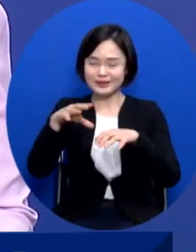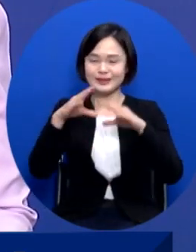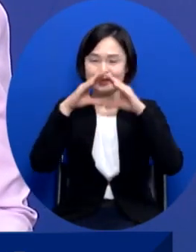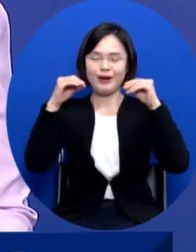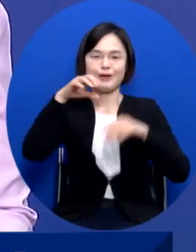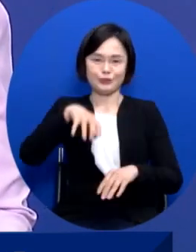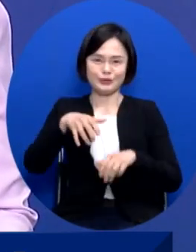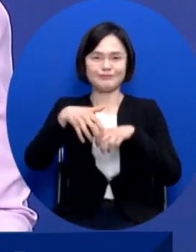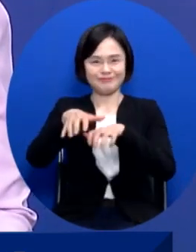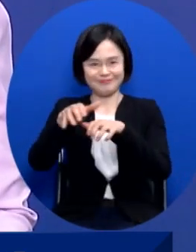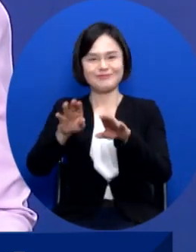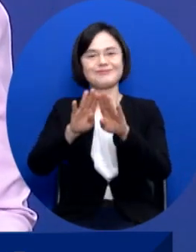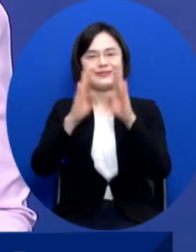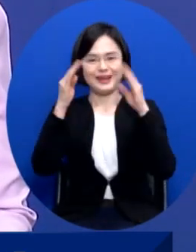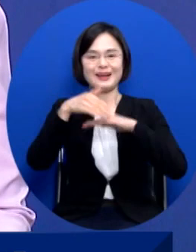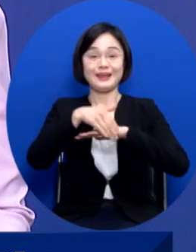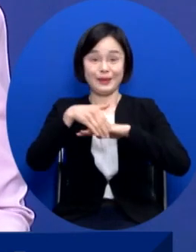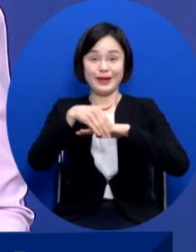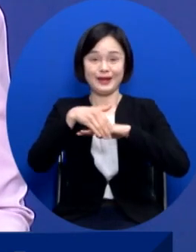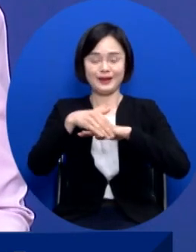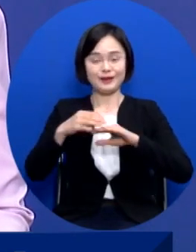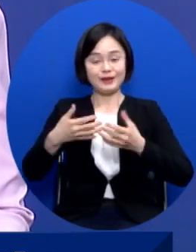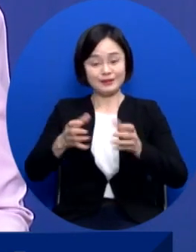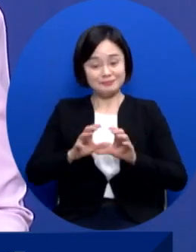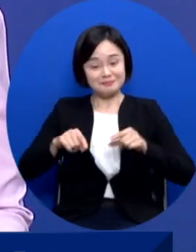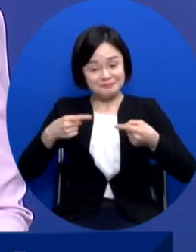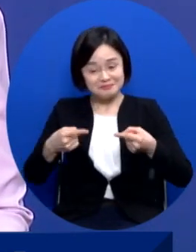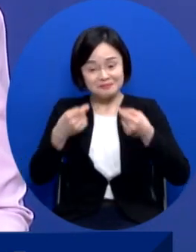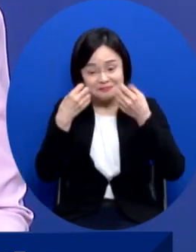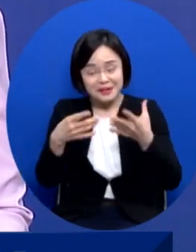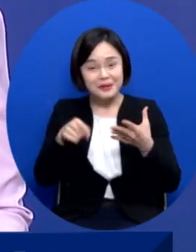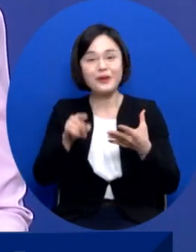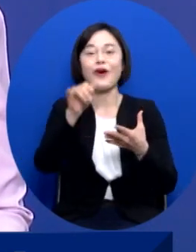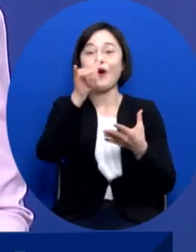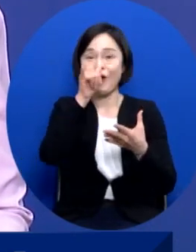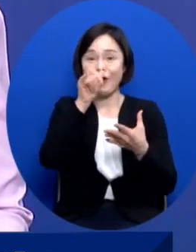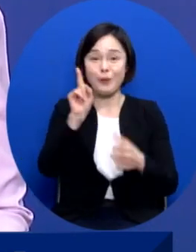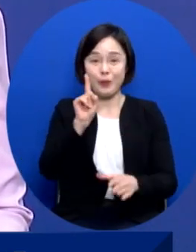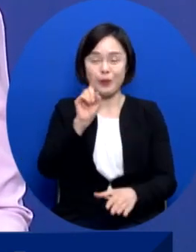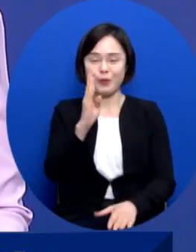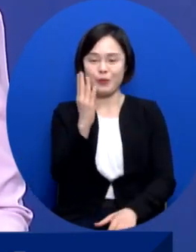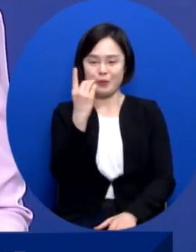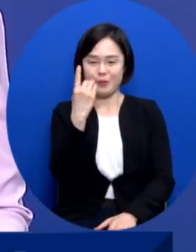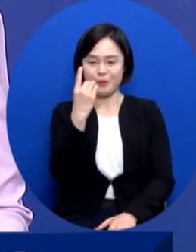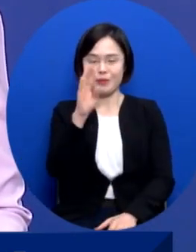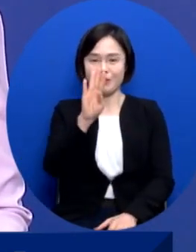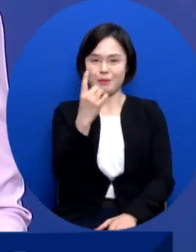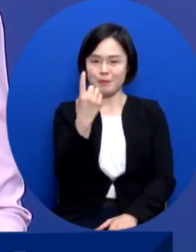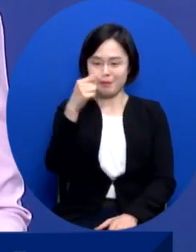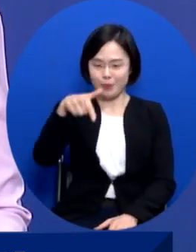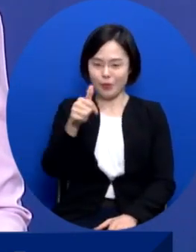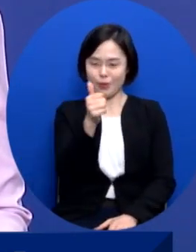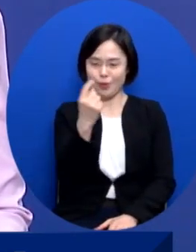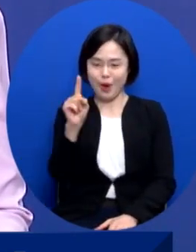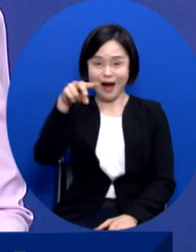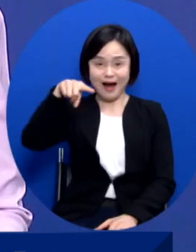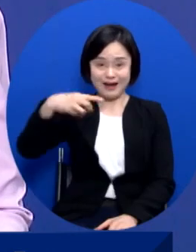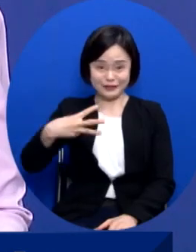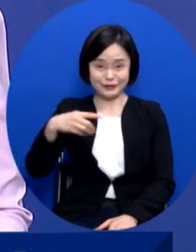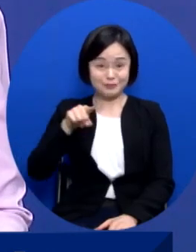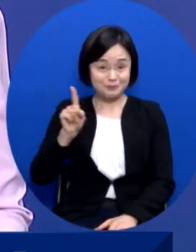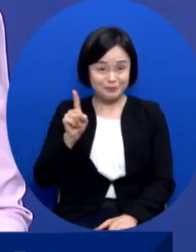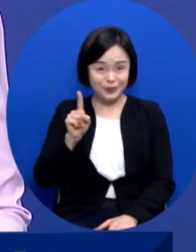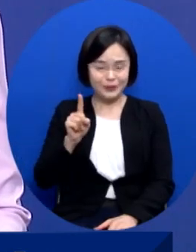이번 퍼레이드에서 새롭게 선보이는 팀들도 있는데요. 복화술로 복음을 전하는 한국 복화술협회 연습 현장을